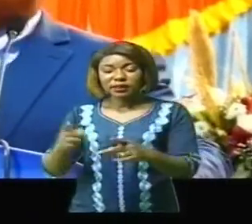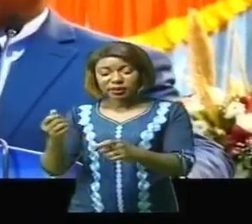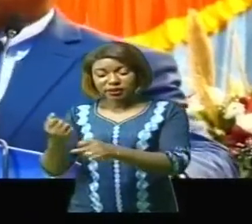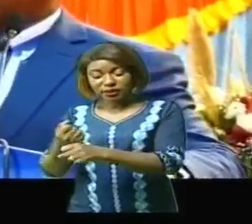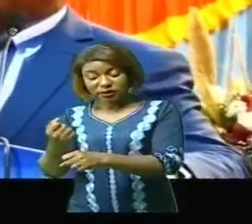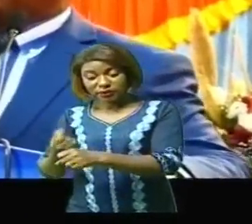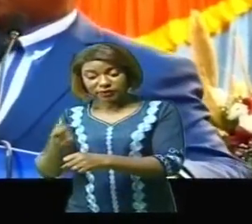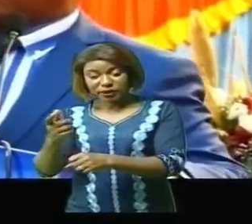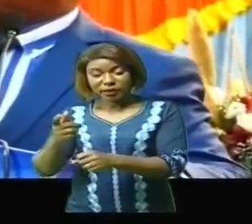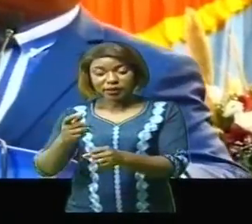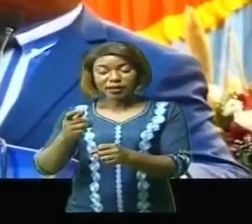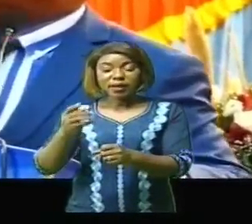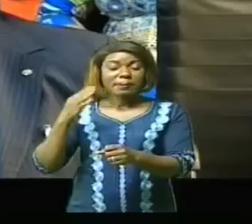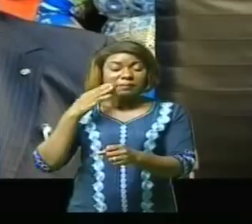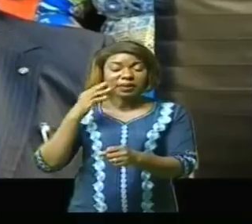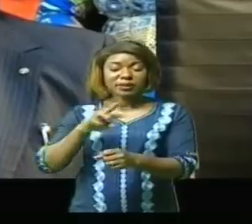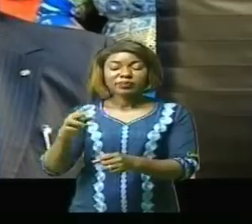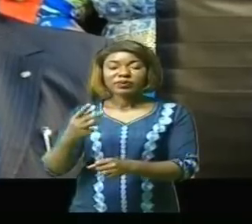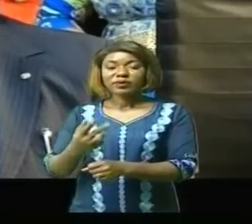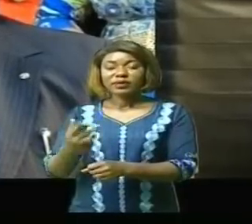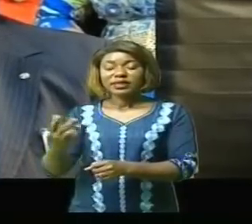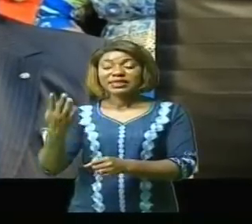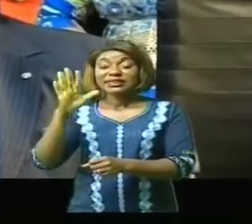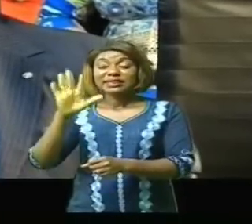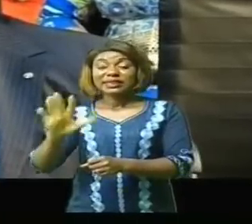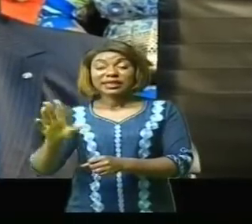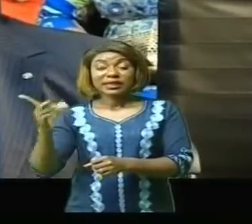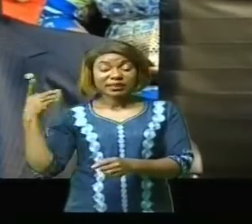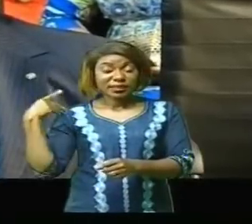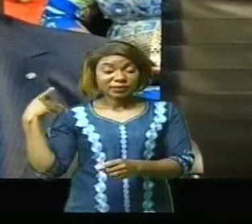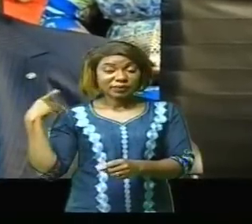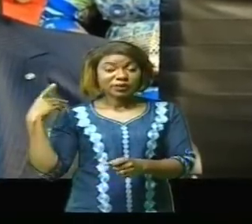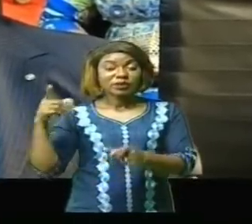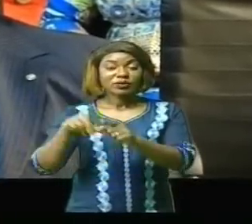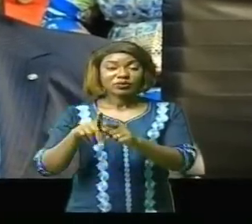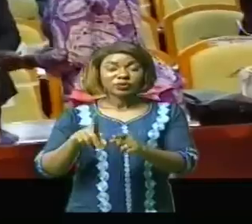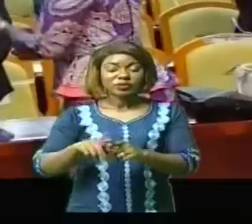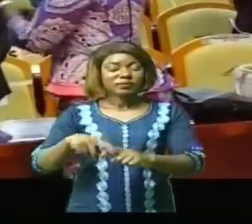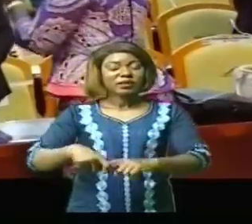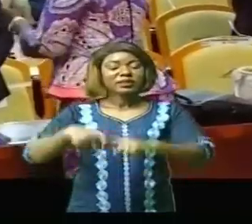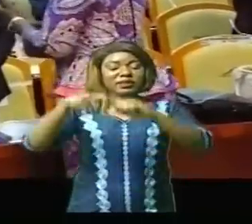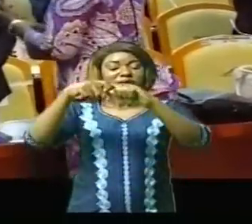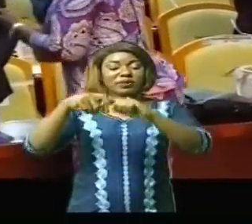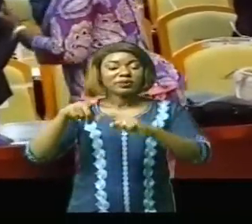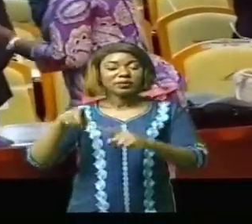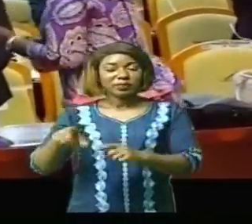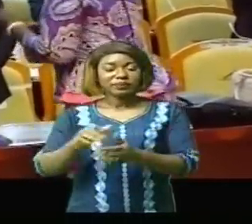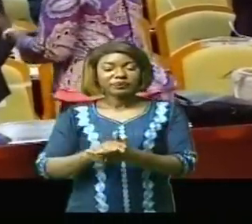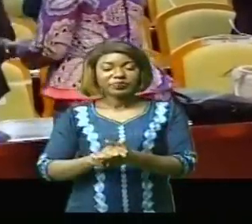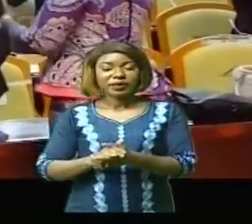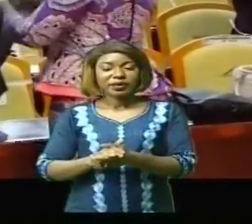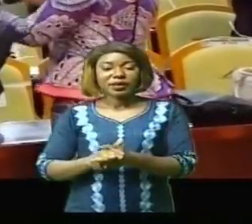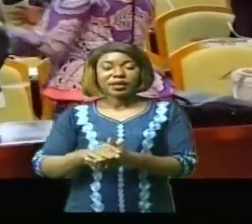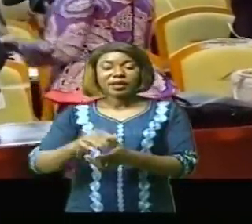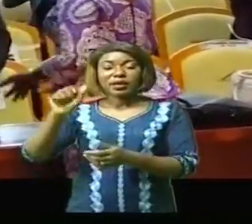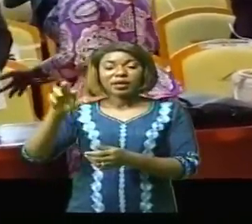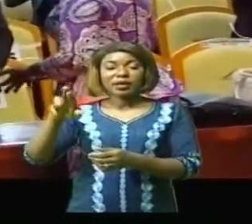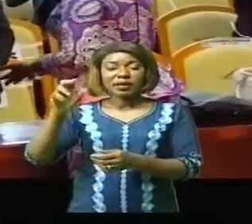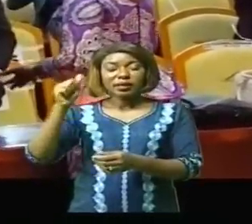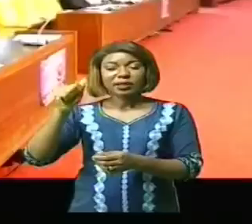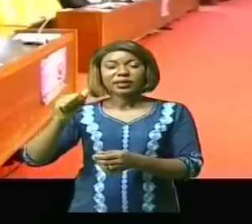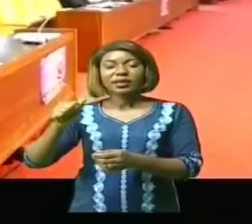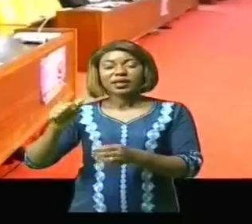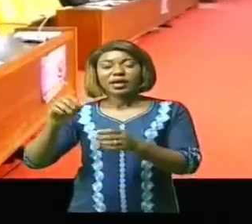et septembre 2021, 5 députés nationaux ont vu leur mandat est validé. Il s'agit d'Henri Bouvasakani,